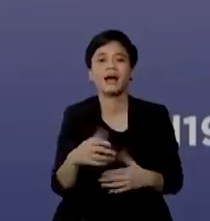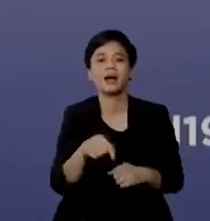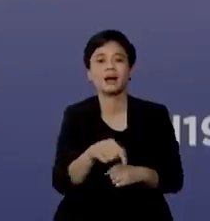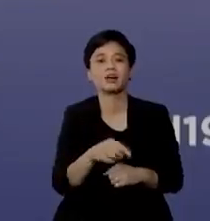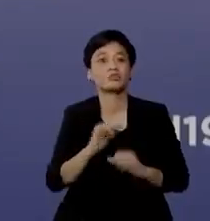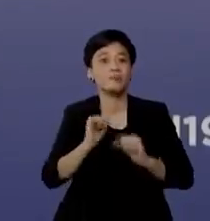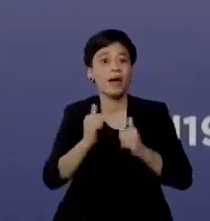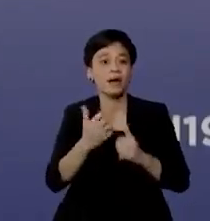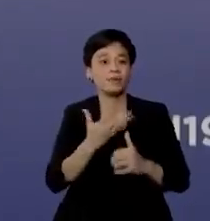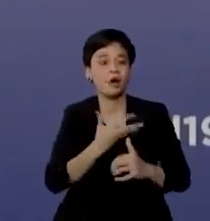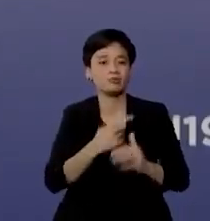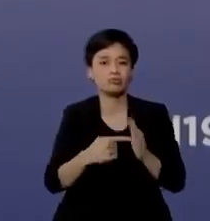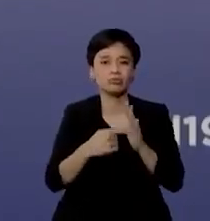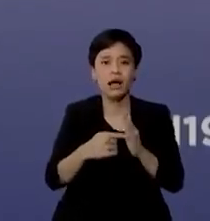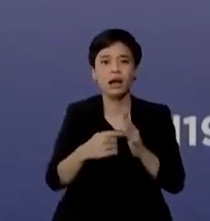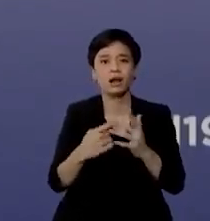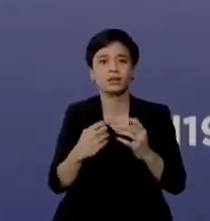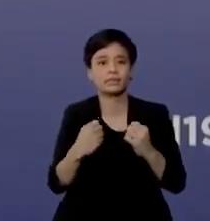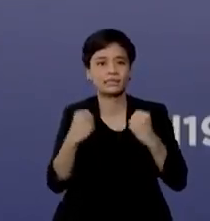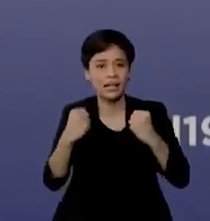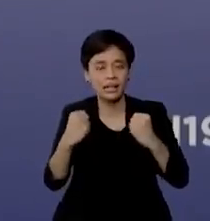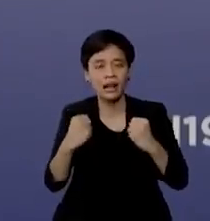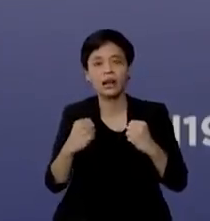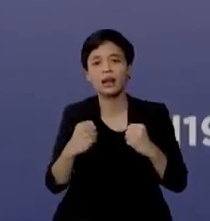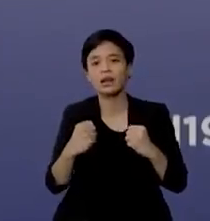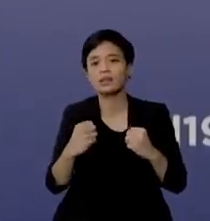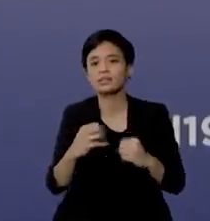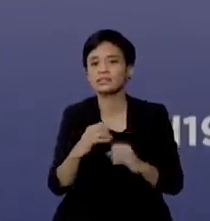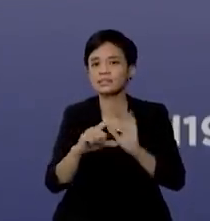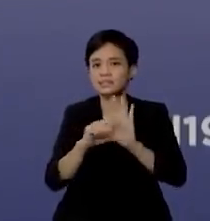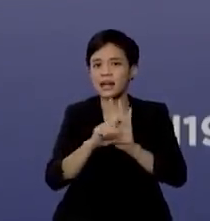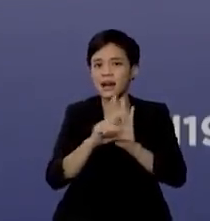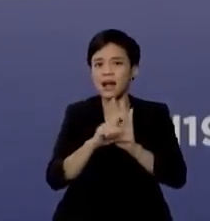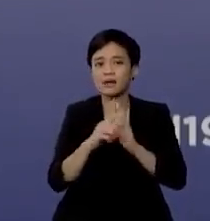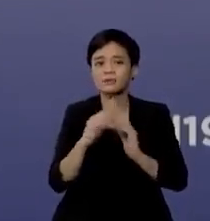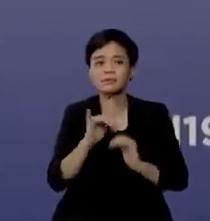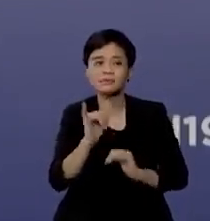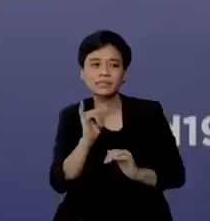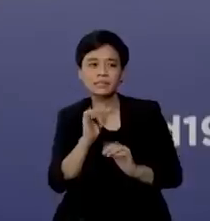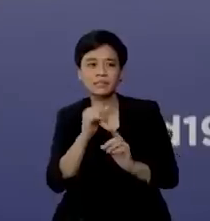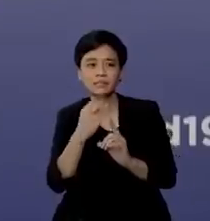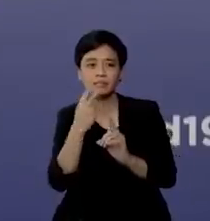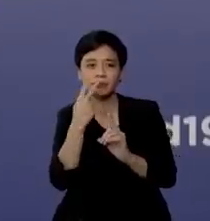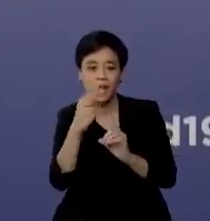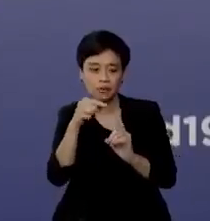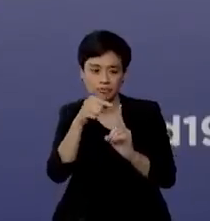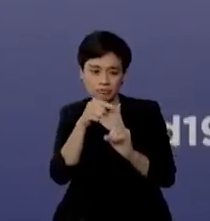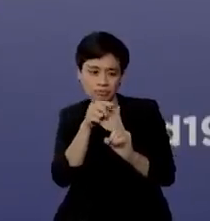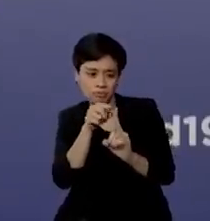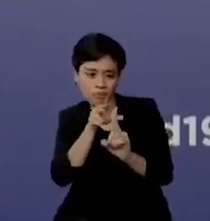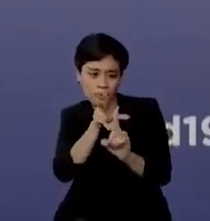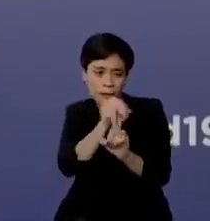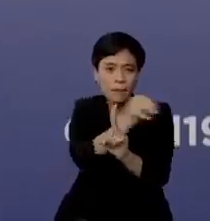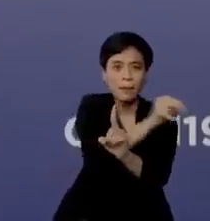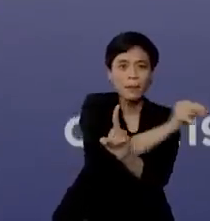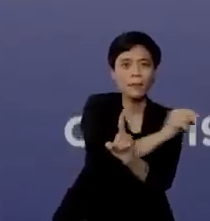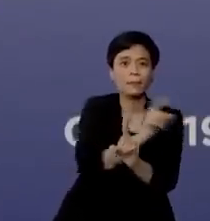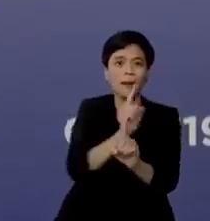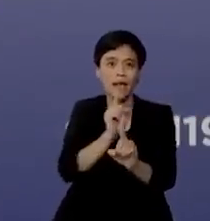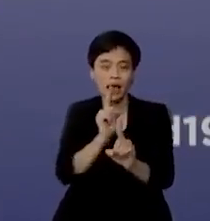bagi kesehatan masyarakat yang ditandai dengan langkah-langkah pressing secara agresif